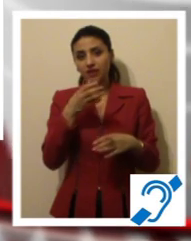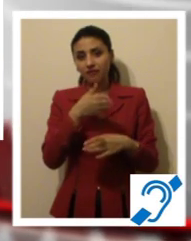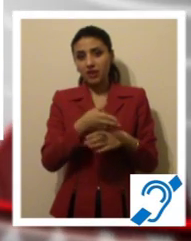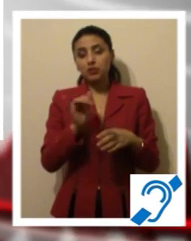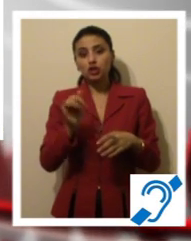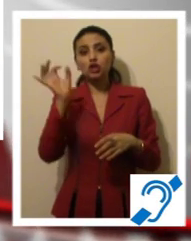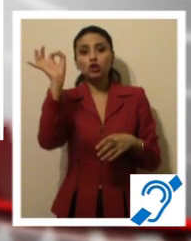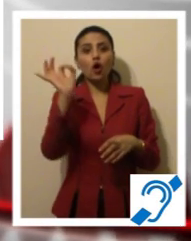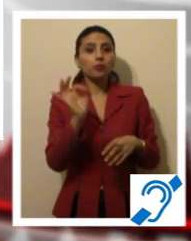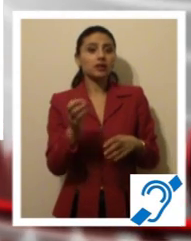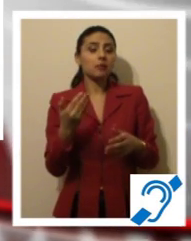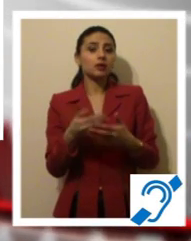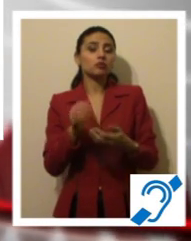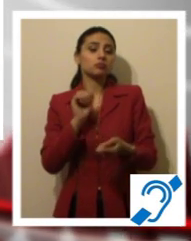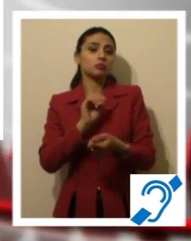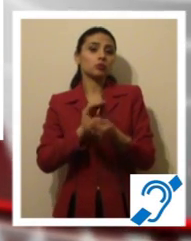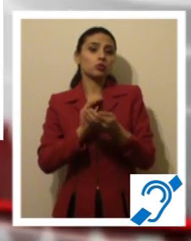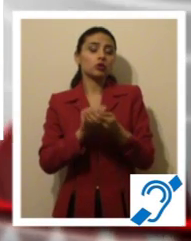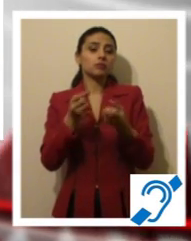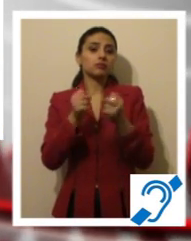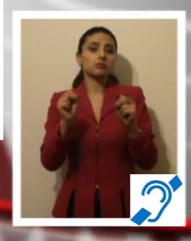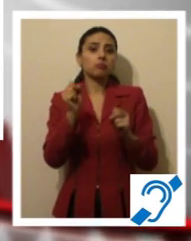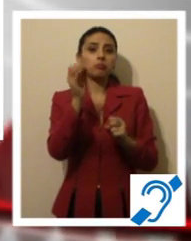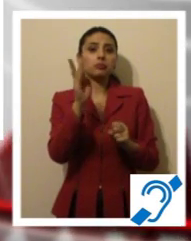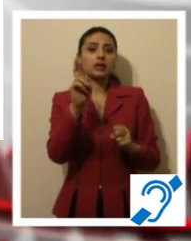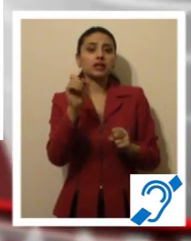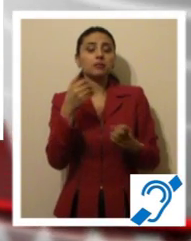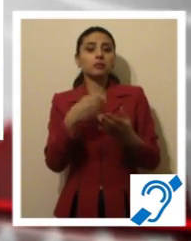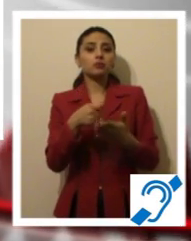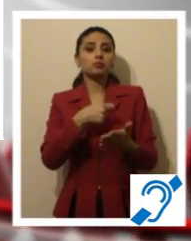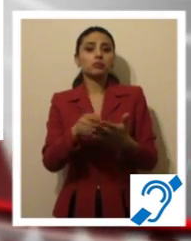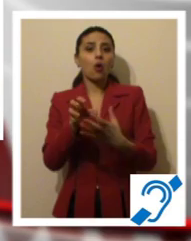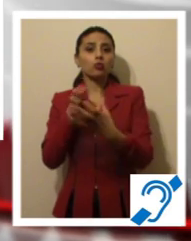dobânda aferentă creditului BRD contractat pentru achiziția de autobuze noi.